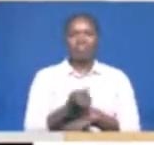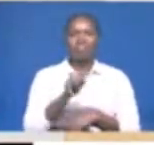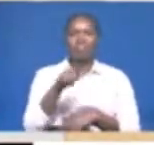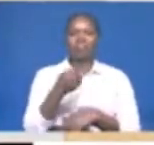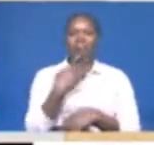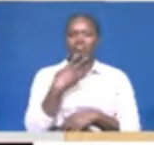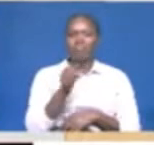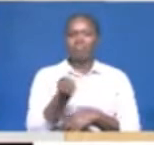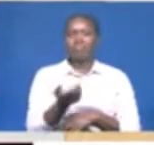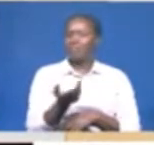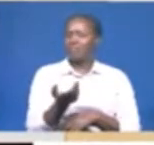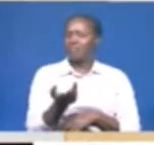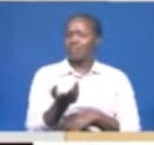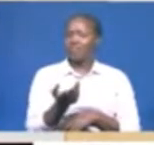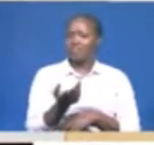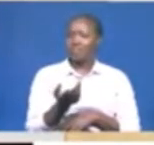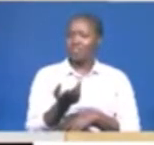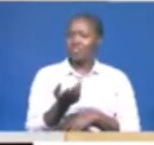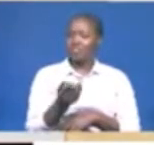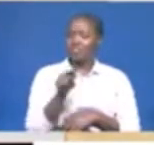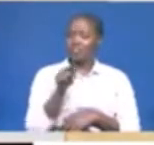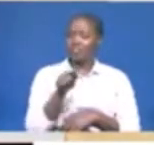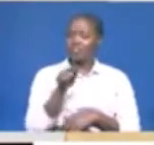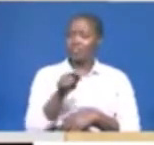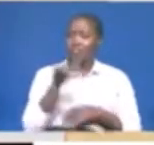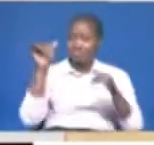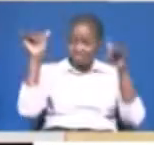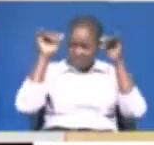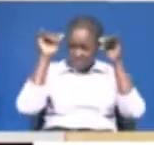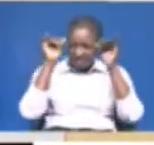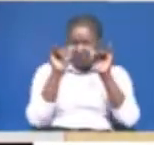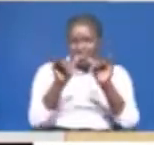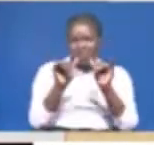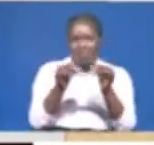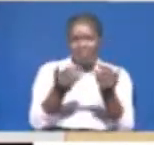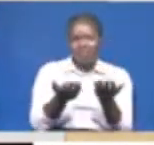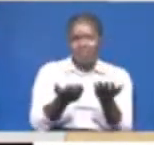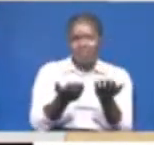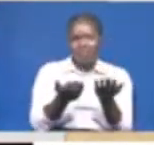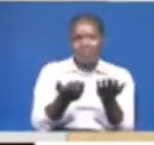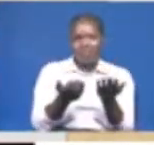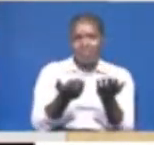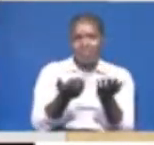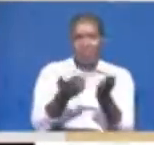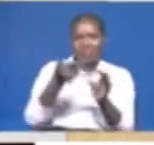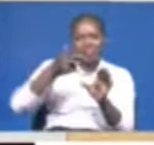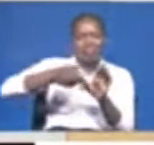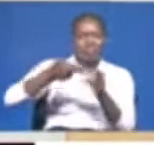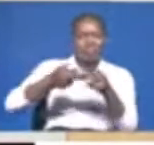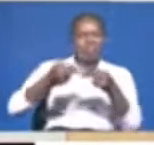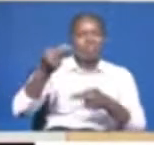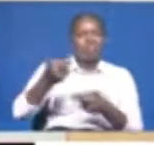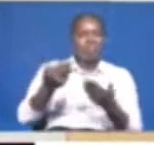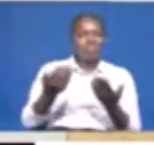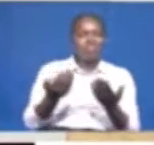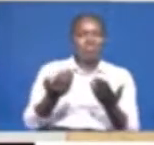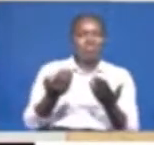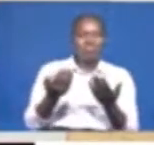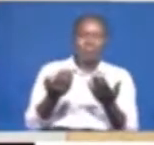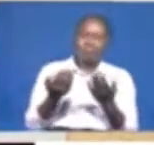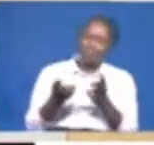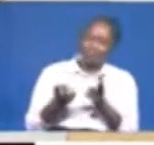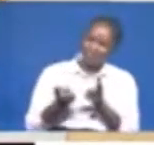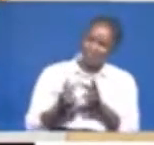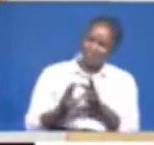1,000, 1,500. Alafu sasa hiyo ngombe utashinda hata saa gari mafuta imepanda. Utaona ile hiyo